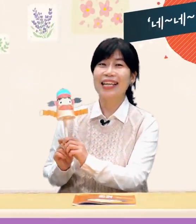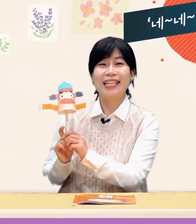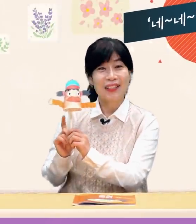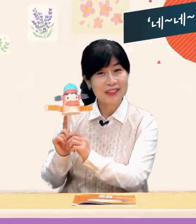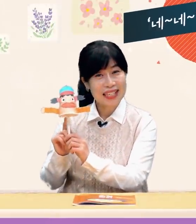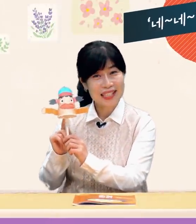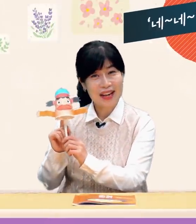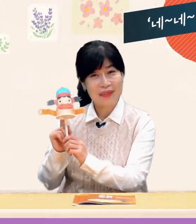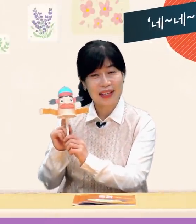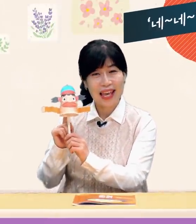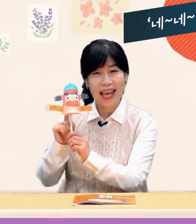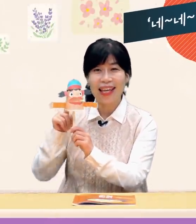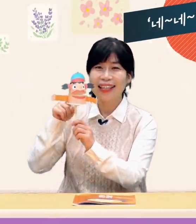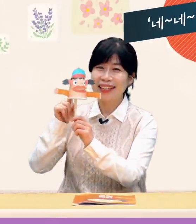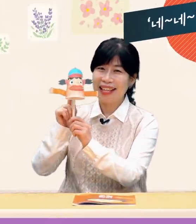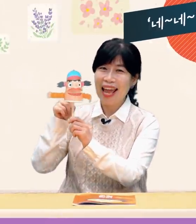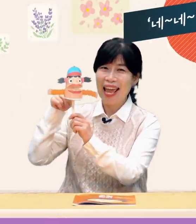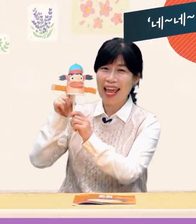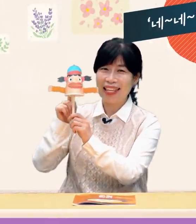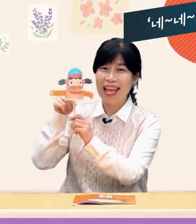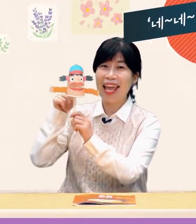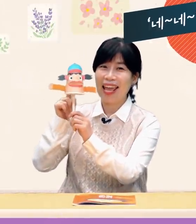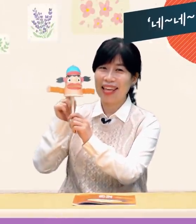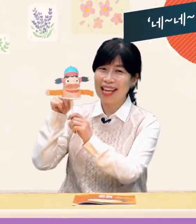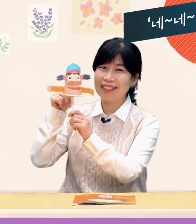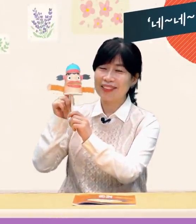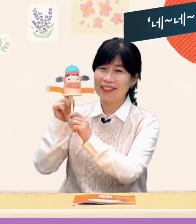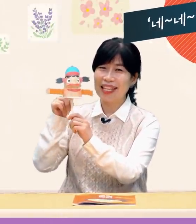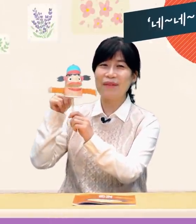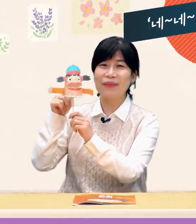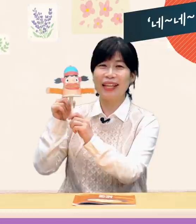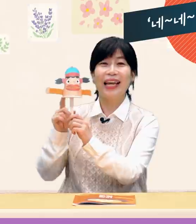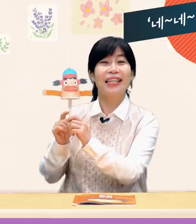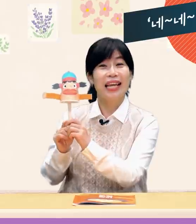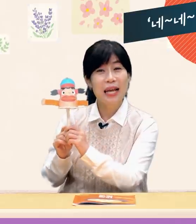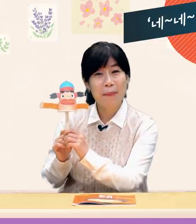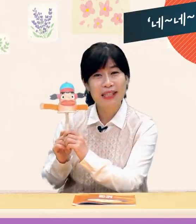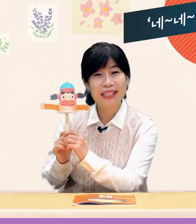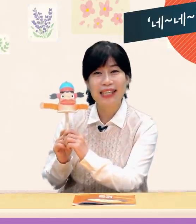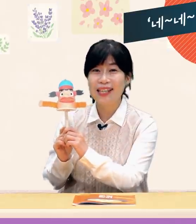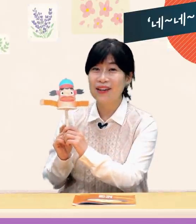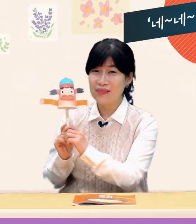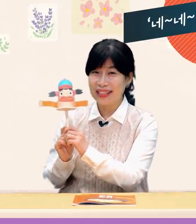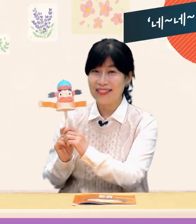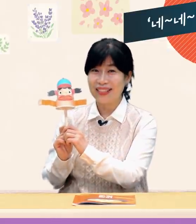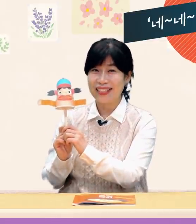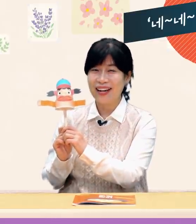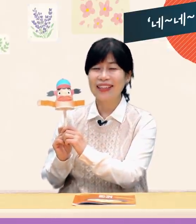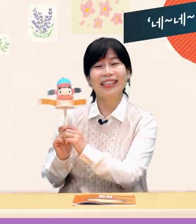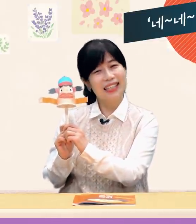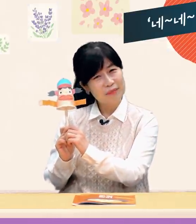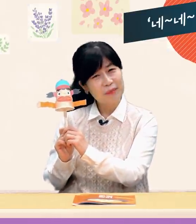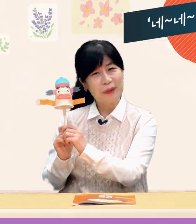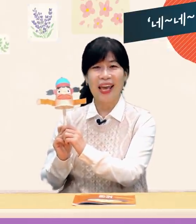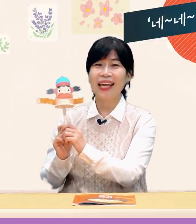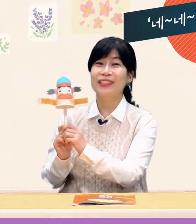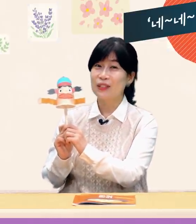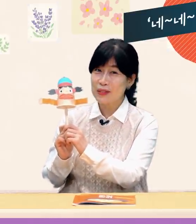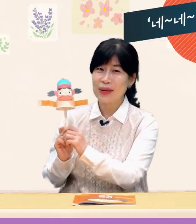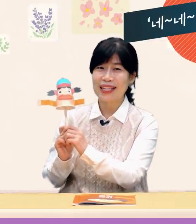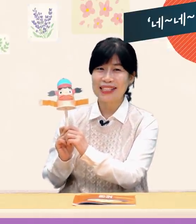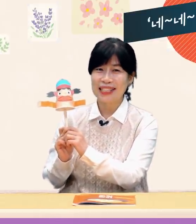짜잔! 전우사님과 함께 네네 예수님 대답하는 인형을 만들면서